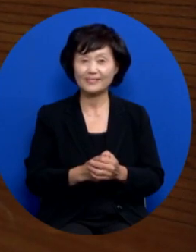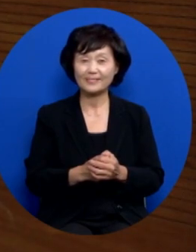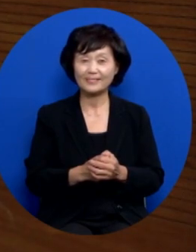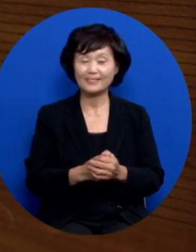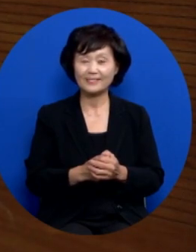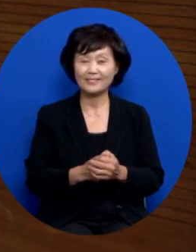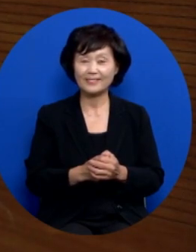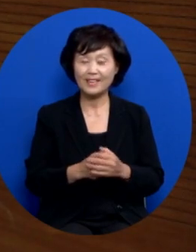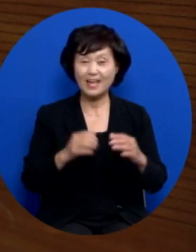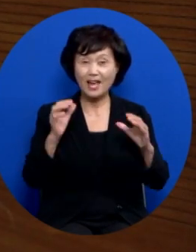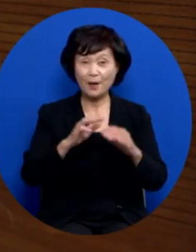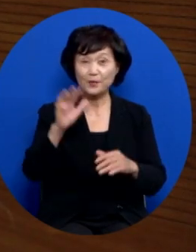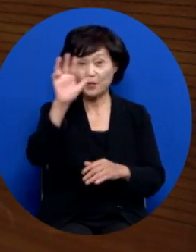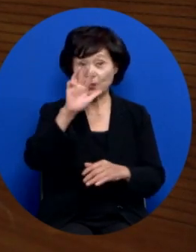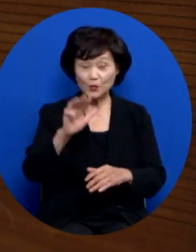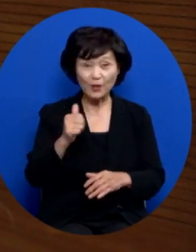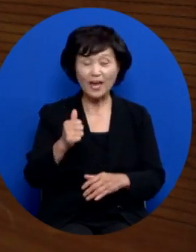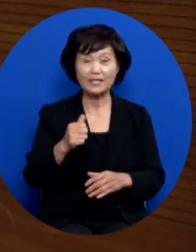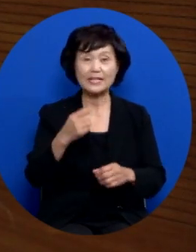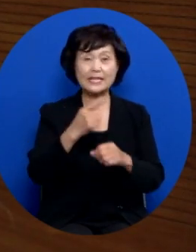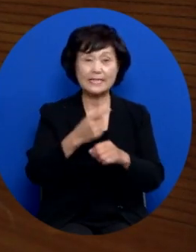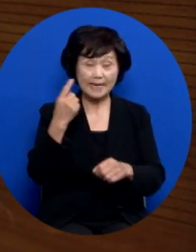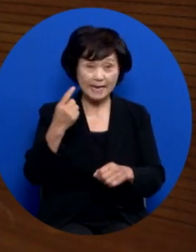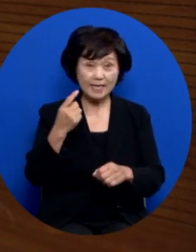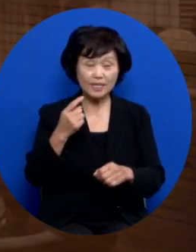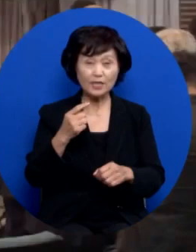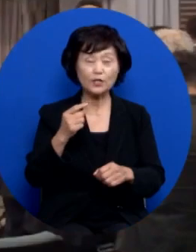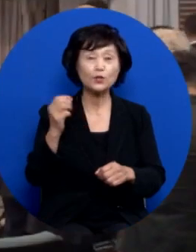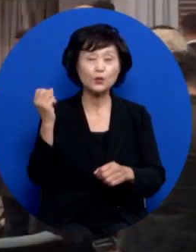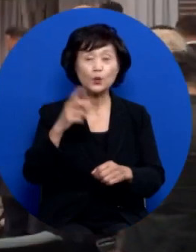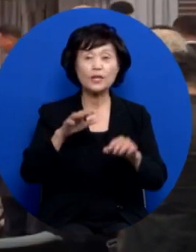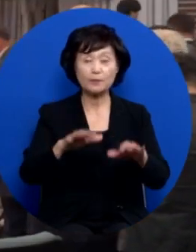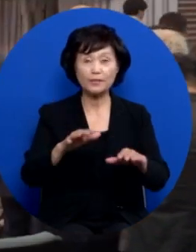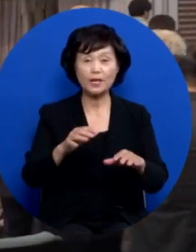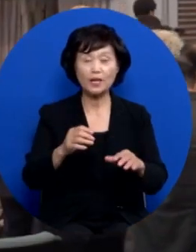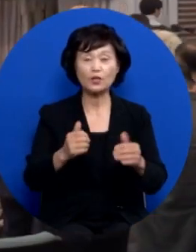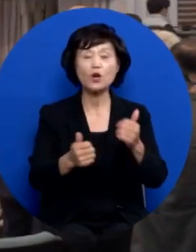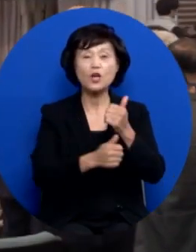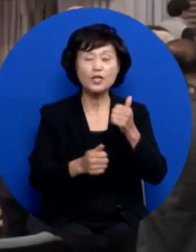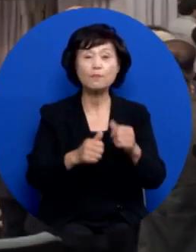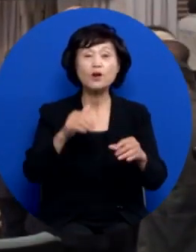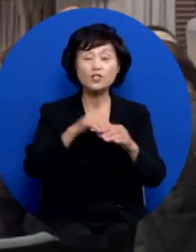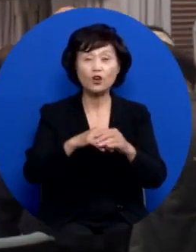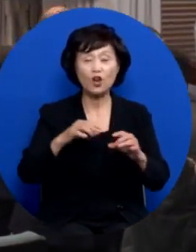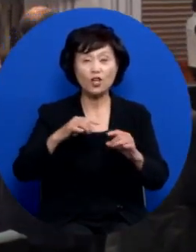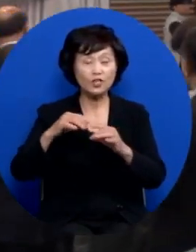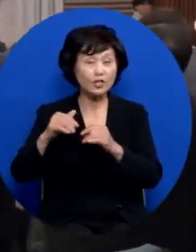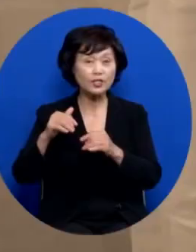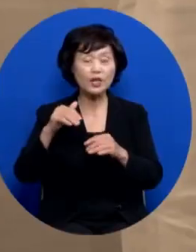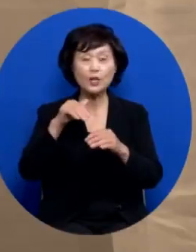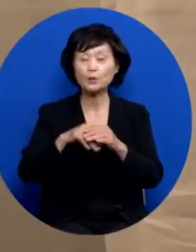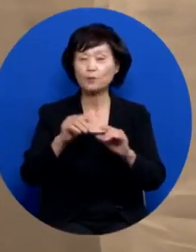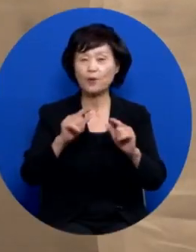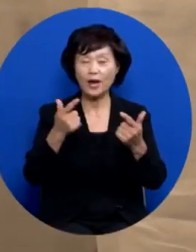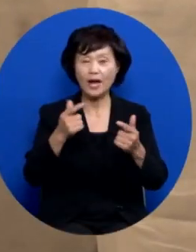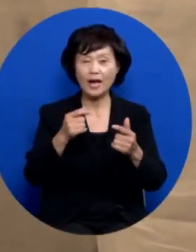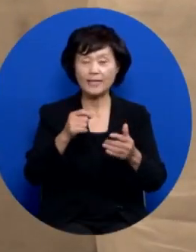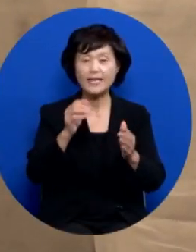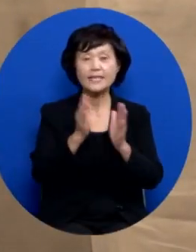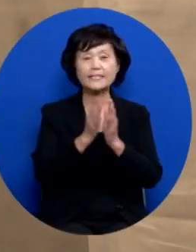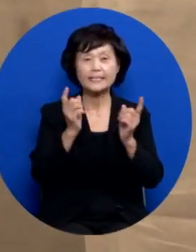네, 예장 합동총회는 지난해에 이어 올해도 임원 선거를 전자투표가 아닌 수기투표로